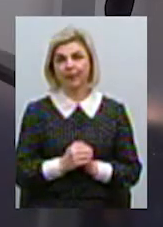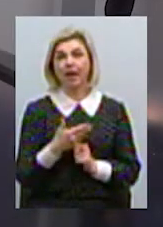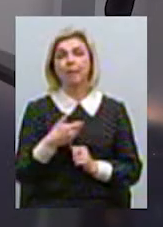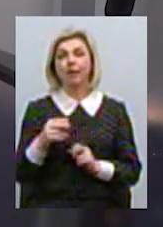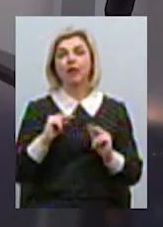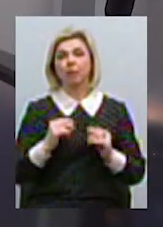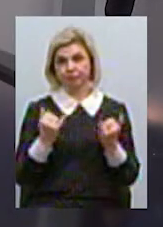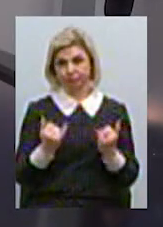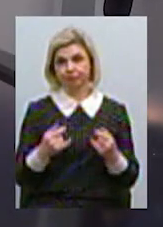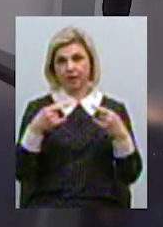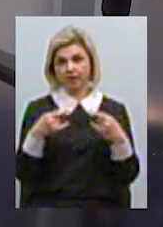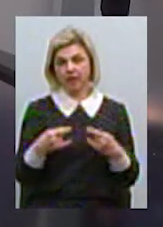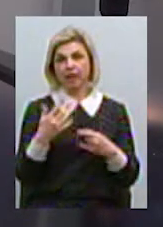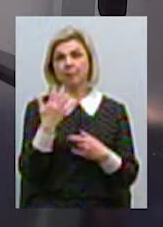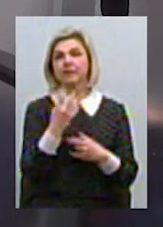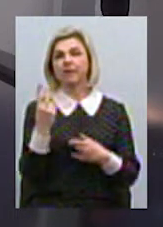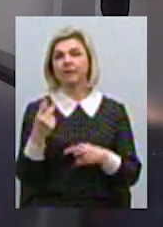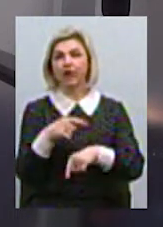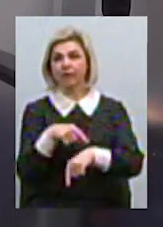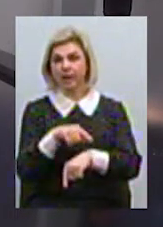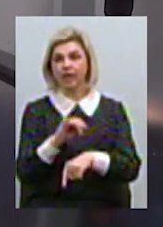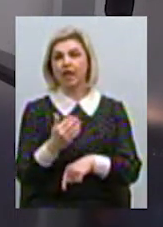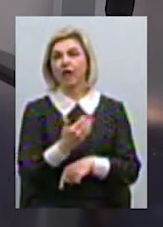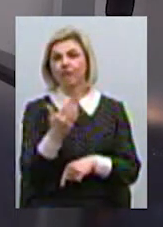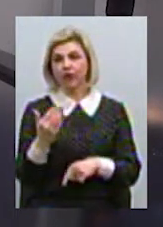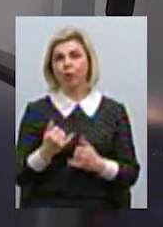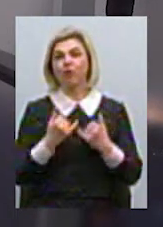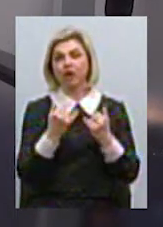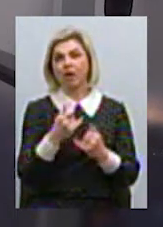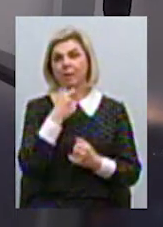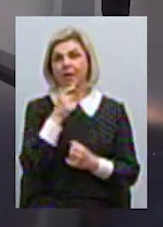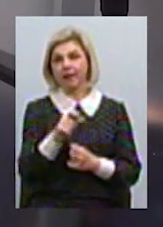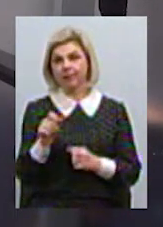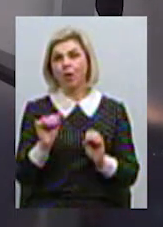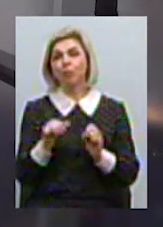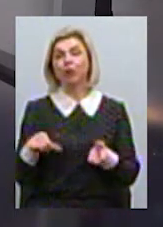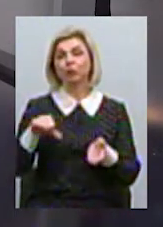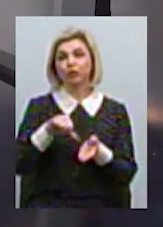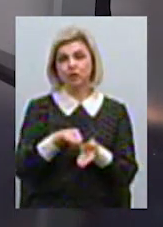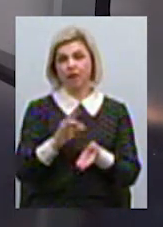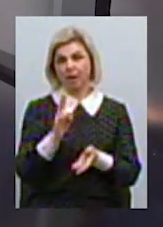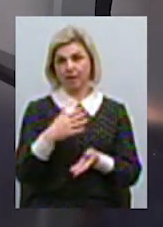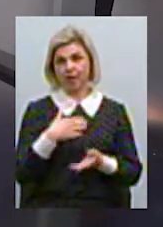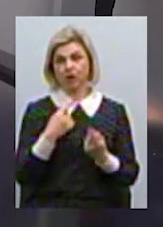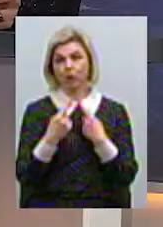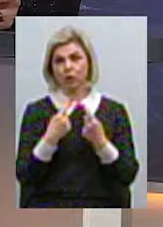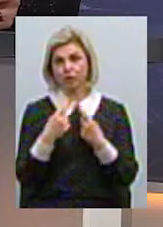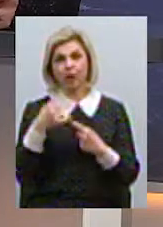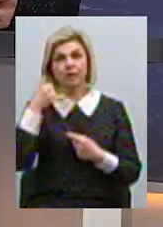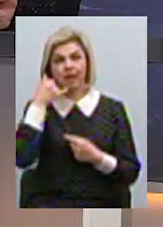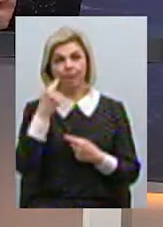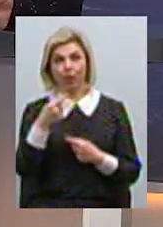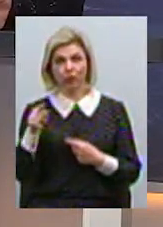працюватимемо в прямому ефірі 52 хвилини, і ви, шановні глядачі, можете приєднатись і долучитись до нашої розмови